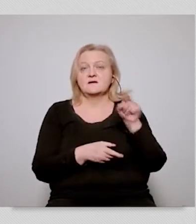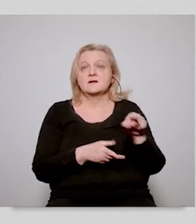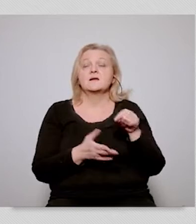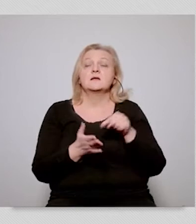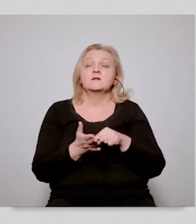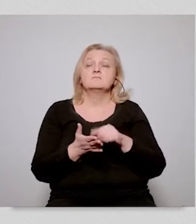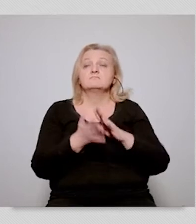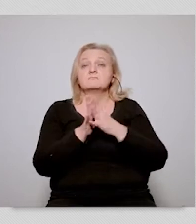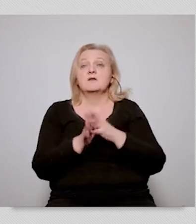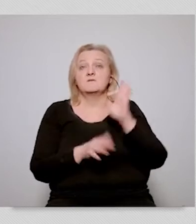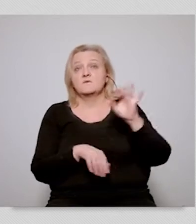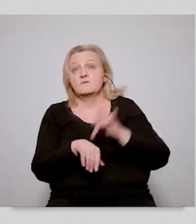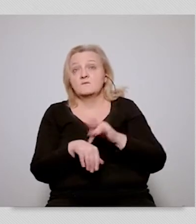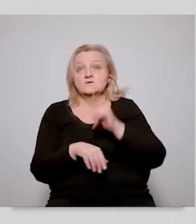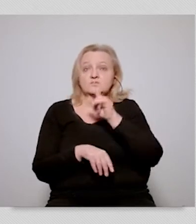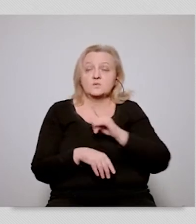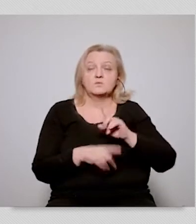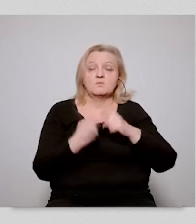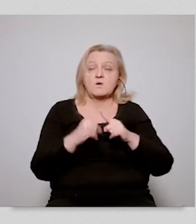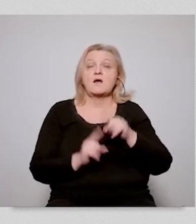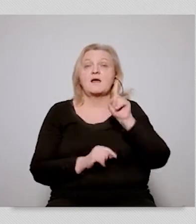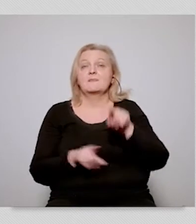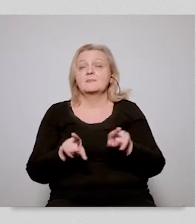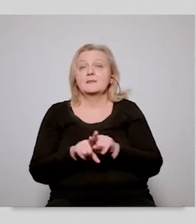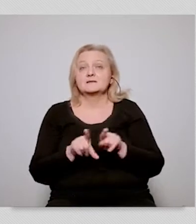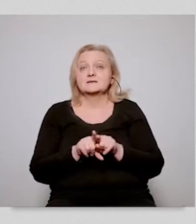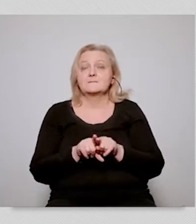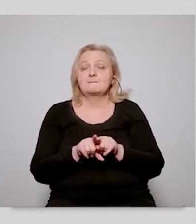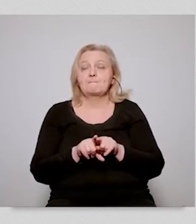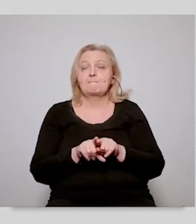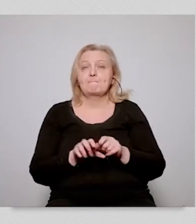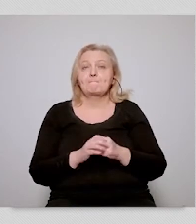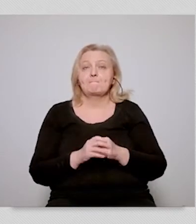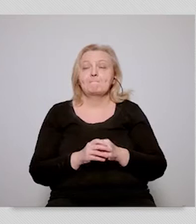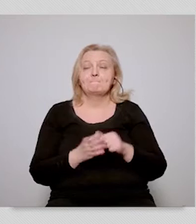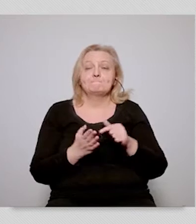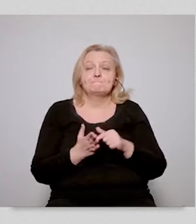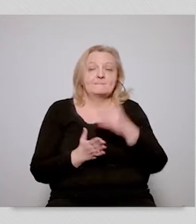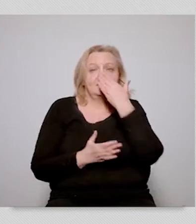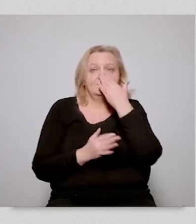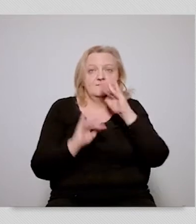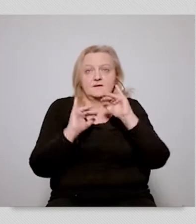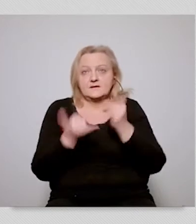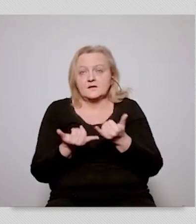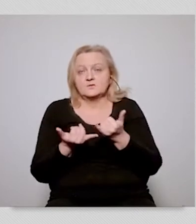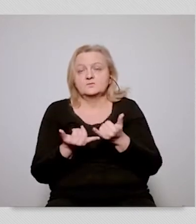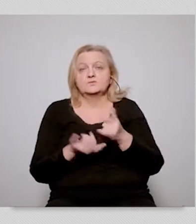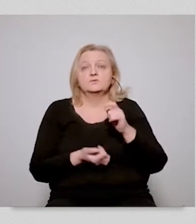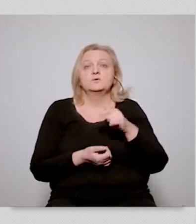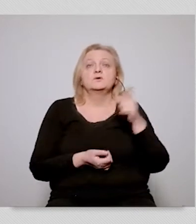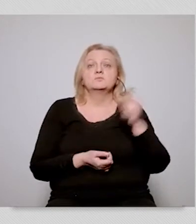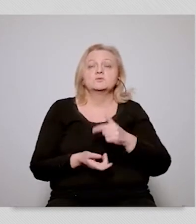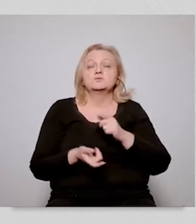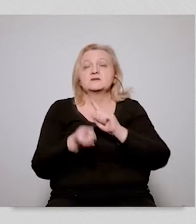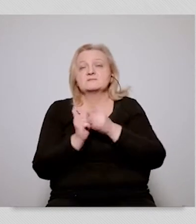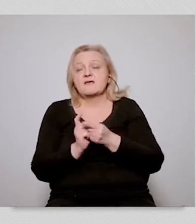tylko jej skutkami społeczno-politycznymi, ale przede wszystkim tym, jak ona ma wyglądać, co należy zmienić, w